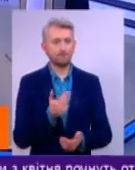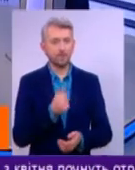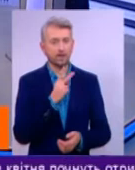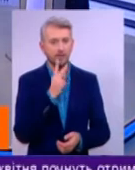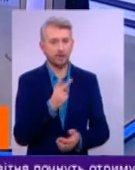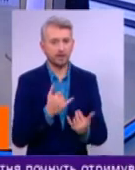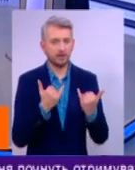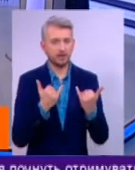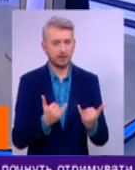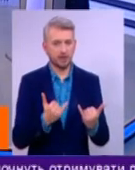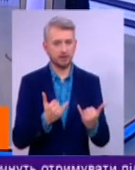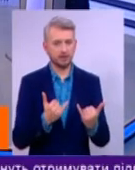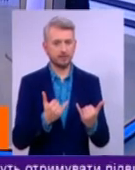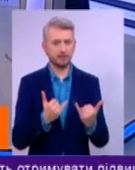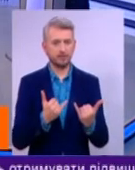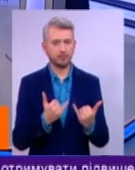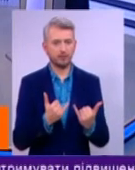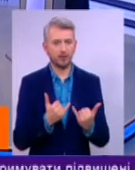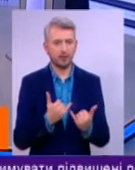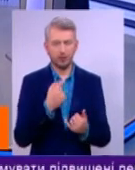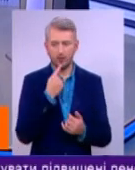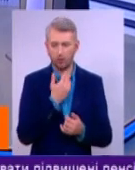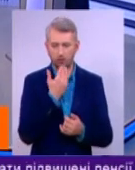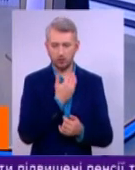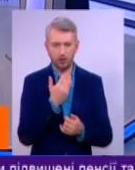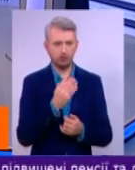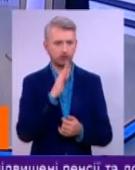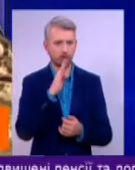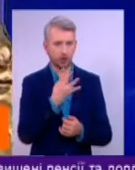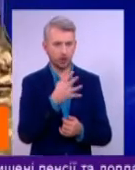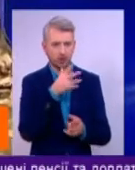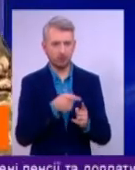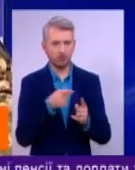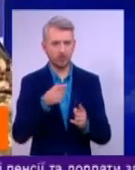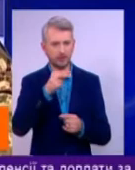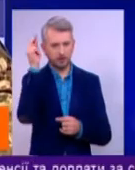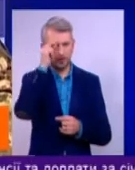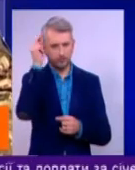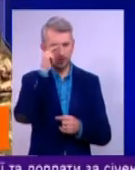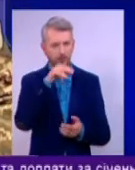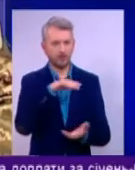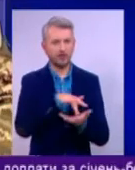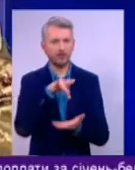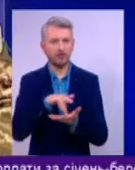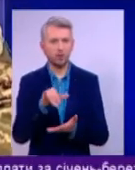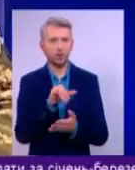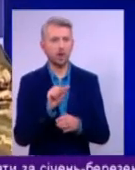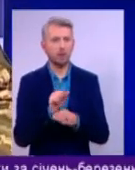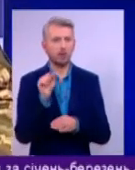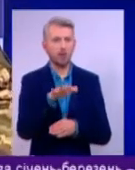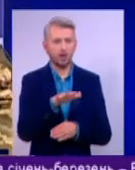зараз крайніх 4 роки, да, під час в навчальних центрах, куди